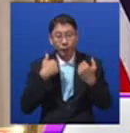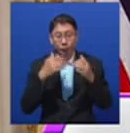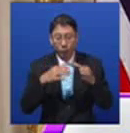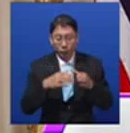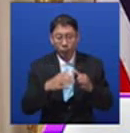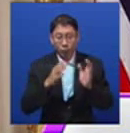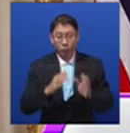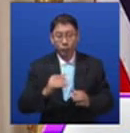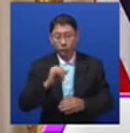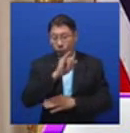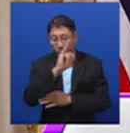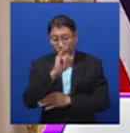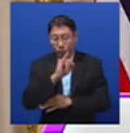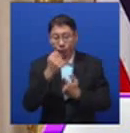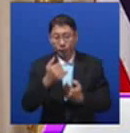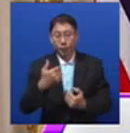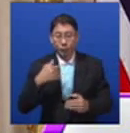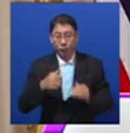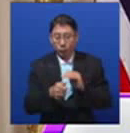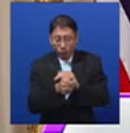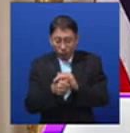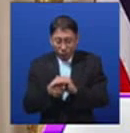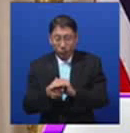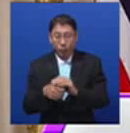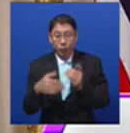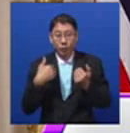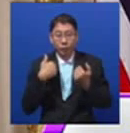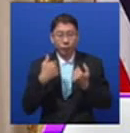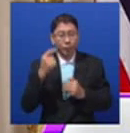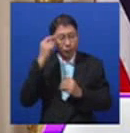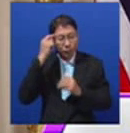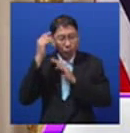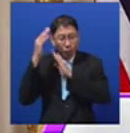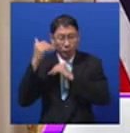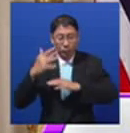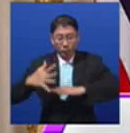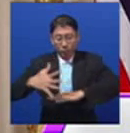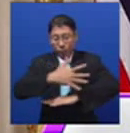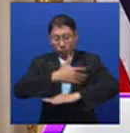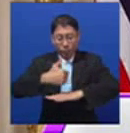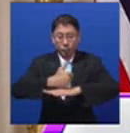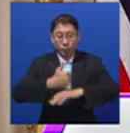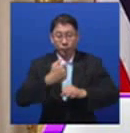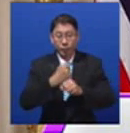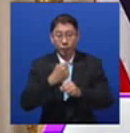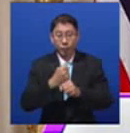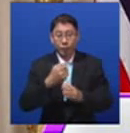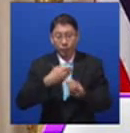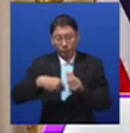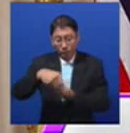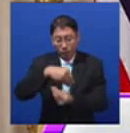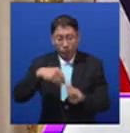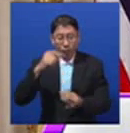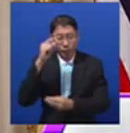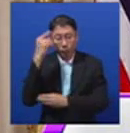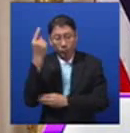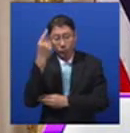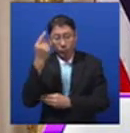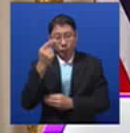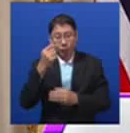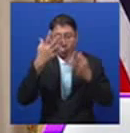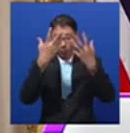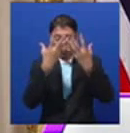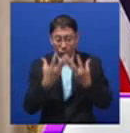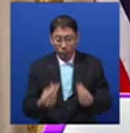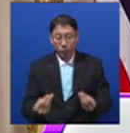คคลที่มุ่งประสงค์ร้ายเคลื่อนไหวอยู่ซึ่งอาจเป็นความหวังผลทางการเมืองเพื่อทำลายเศรษฐกิจการท่องเที่ยวหรือด้วยเหตุผล